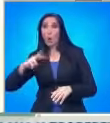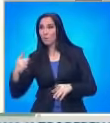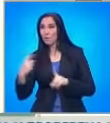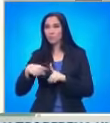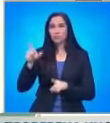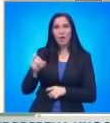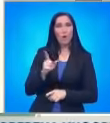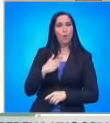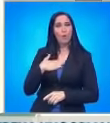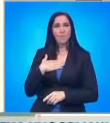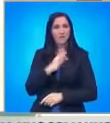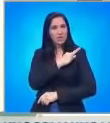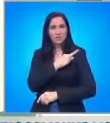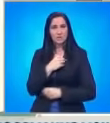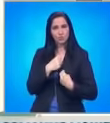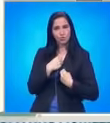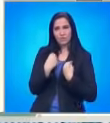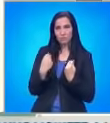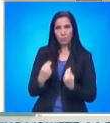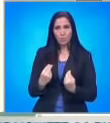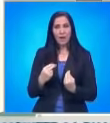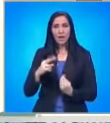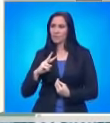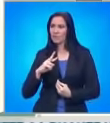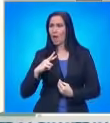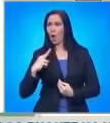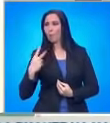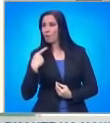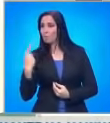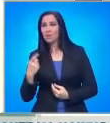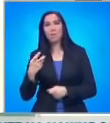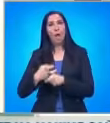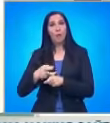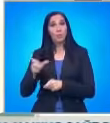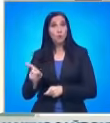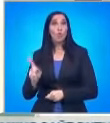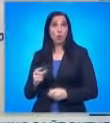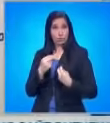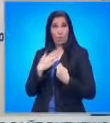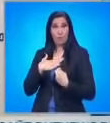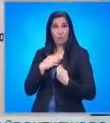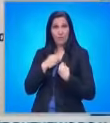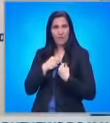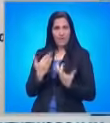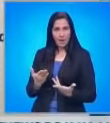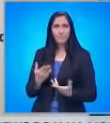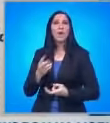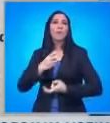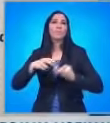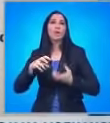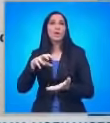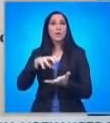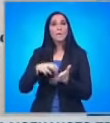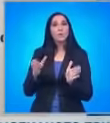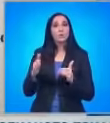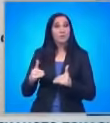който е вакциниран и е добре. Да се обърнат към лекар, на когото те се доверяват. Проверка на екипа